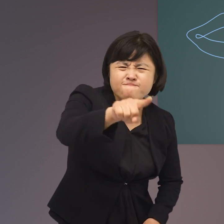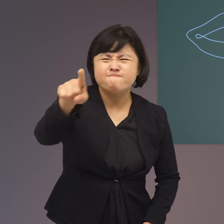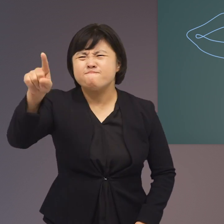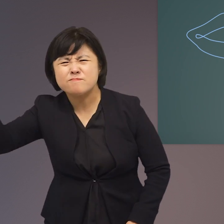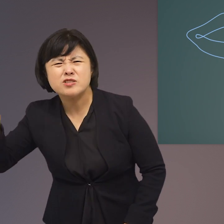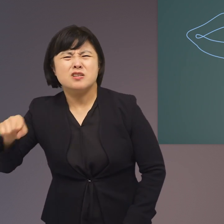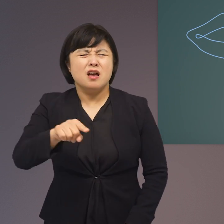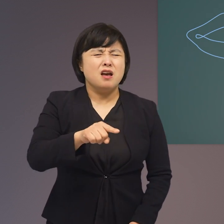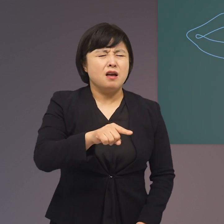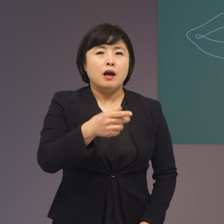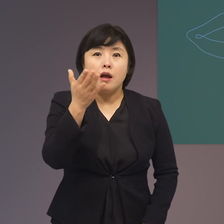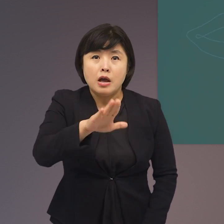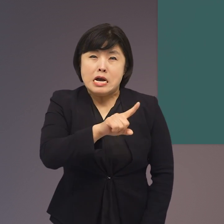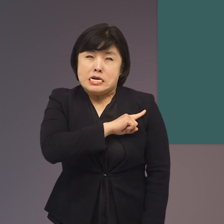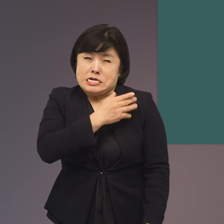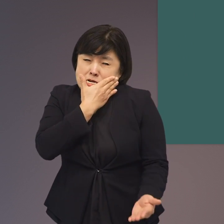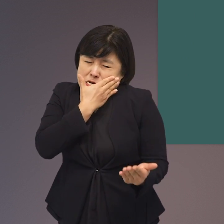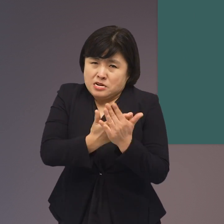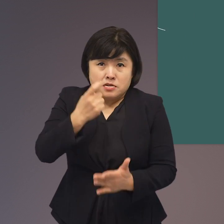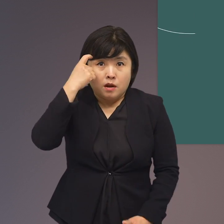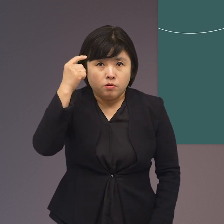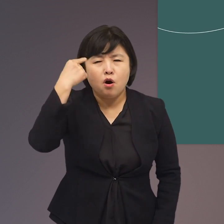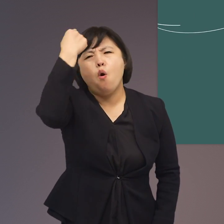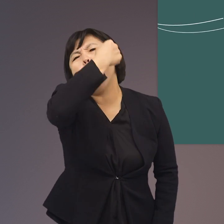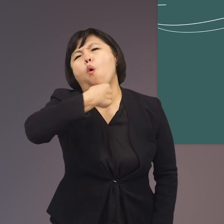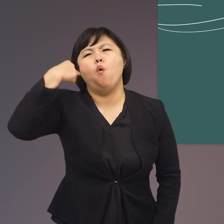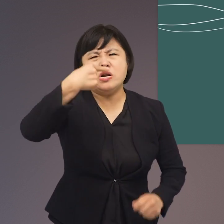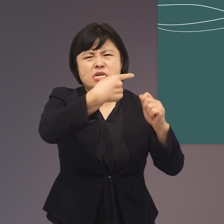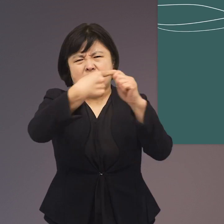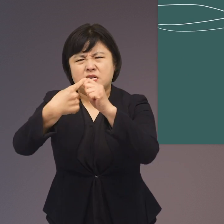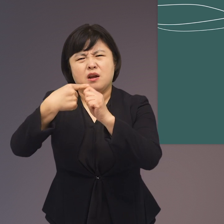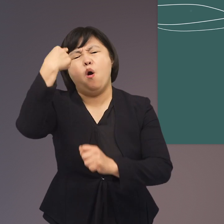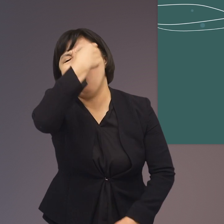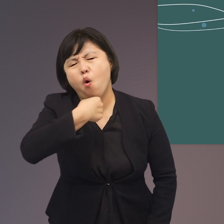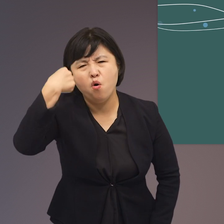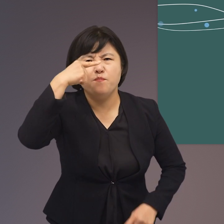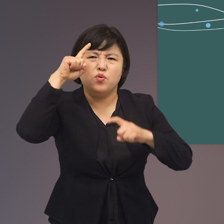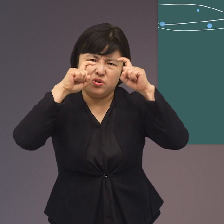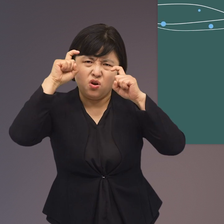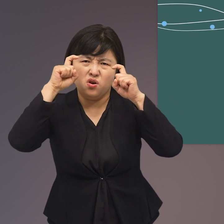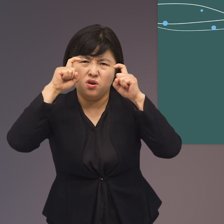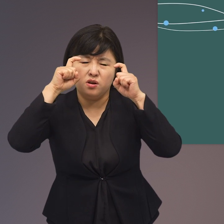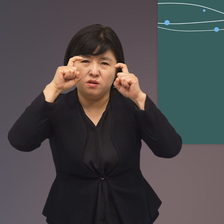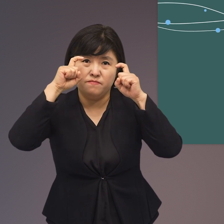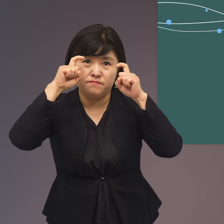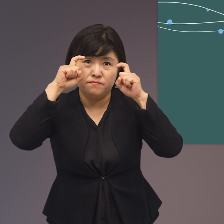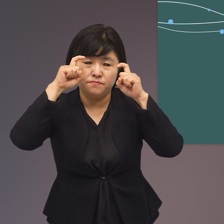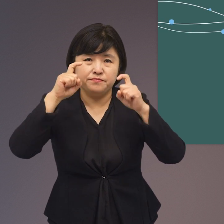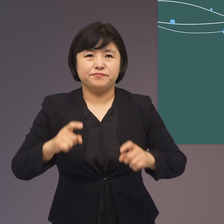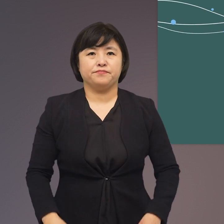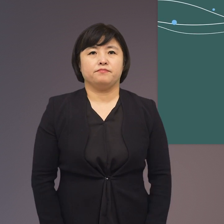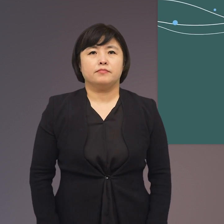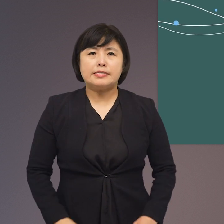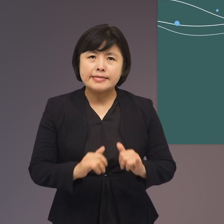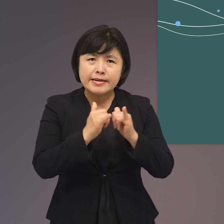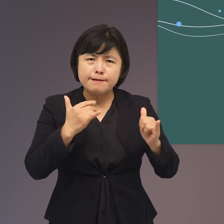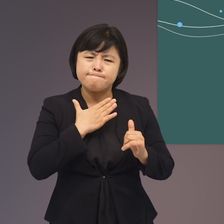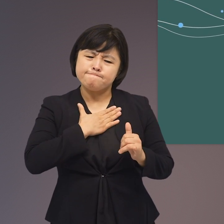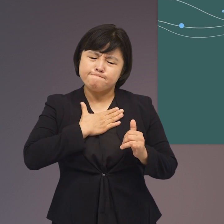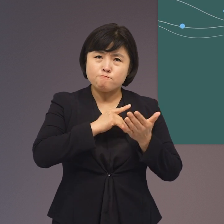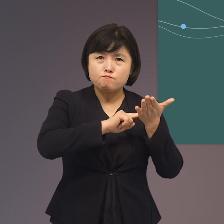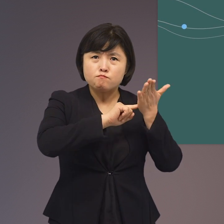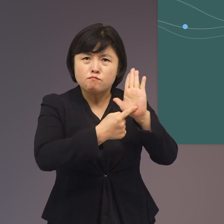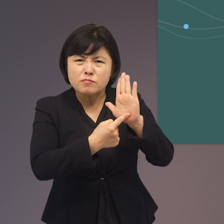그려내죠. 하지만 그중 가장 중요하게 생각하는 것은 역시나 얼굴 표정입니다.